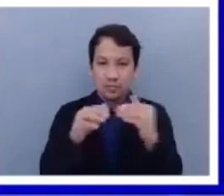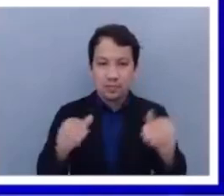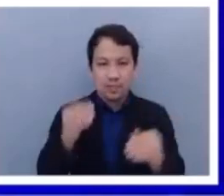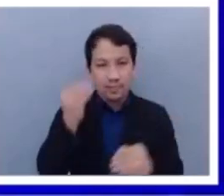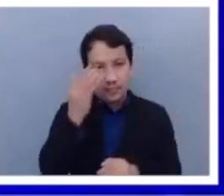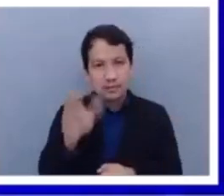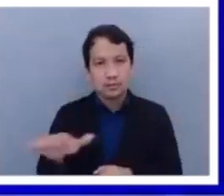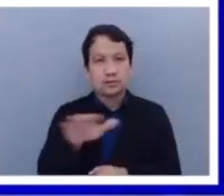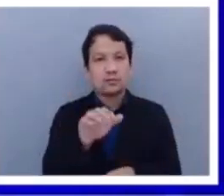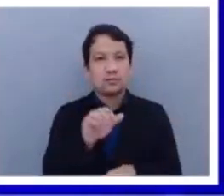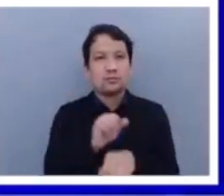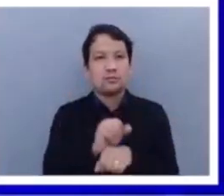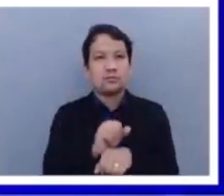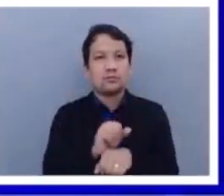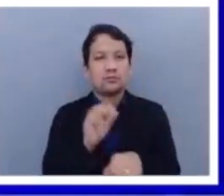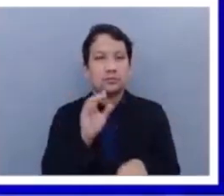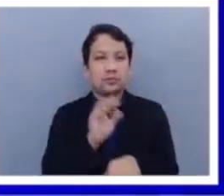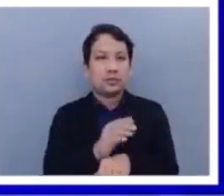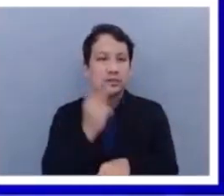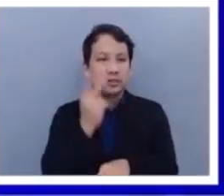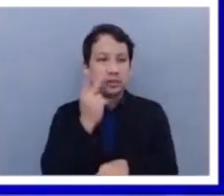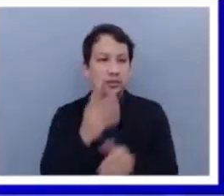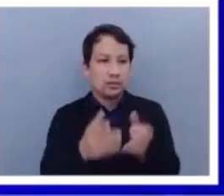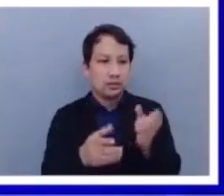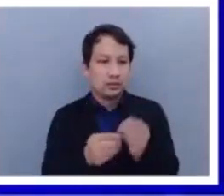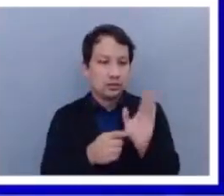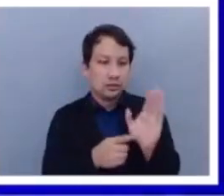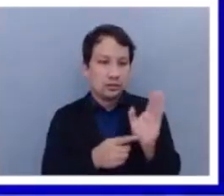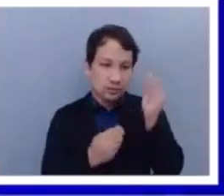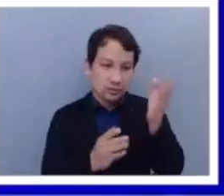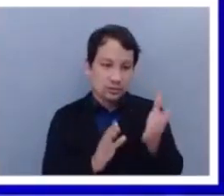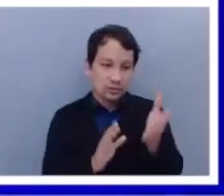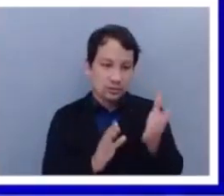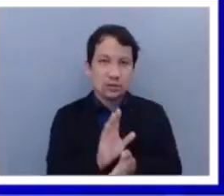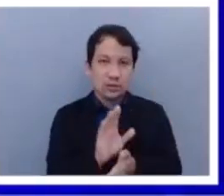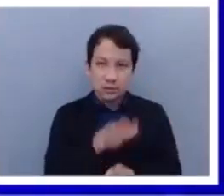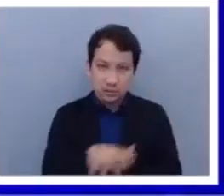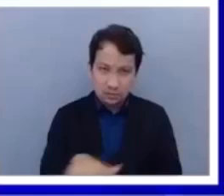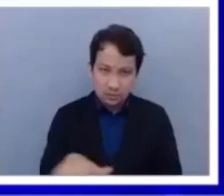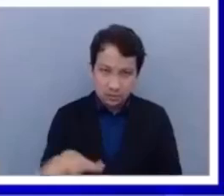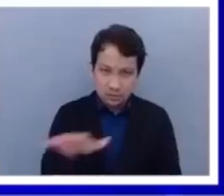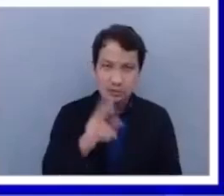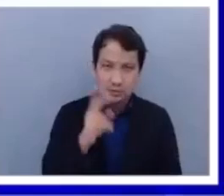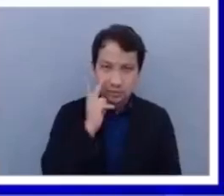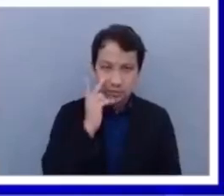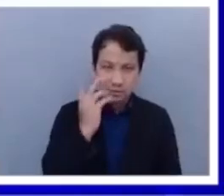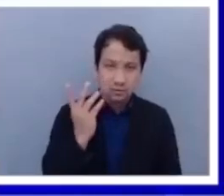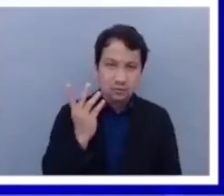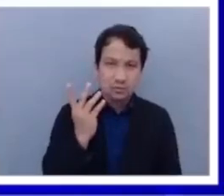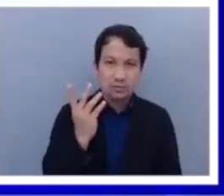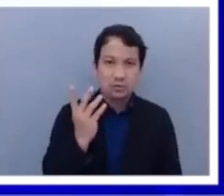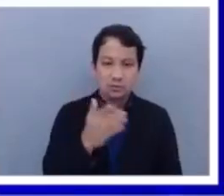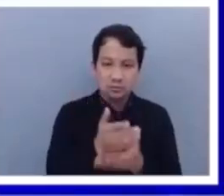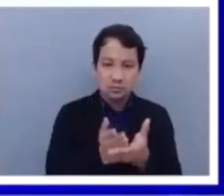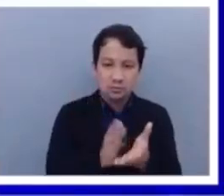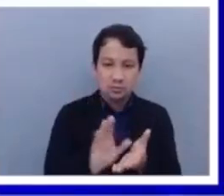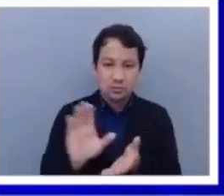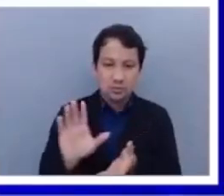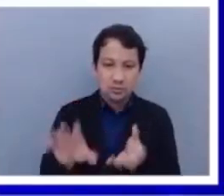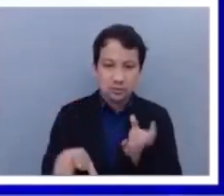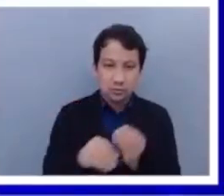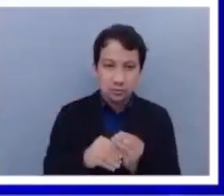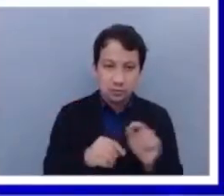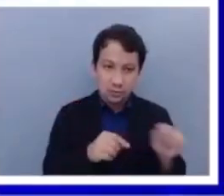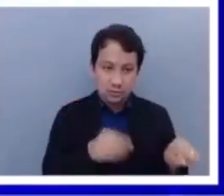labor force ay nagkakaroon ng trabaho. Now, doon naman sa underemployed, may portion tayo na yung kapapasok lang